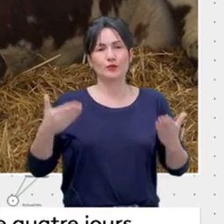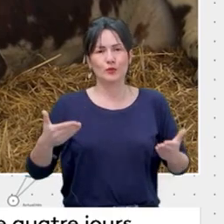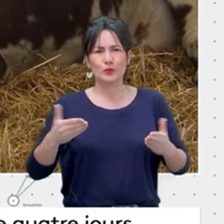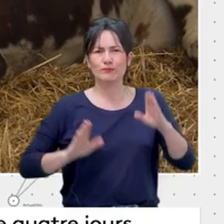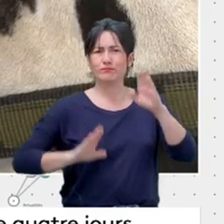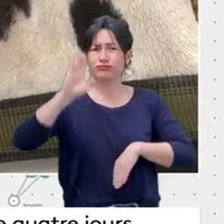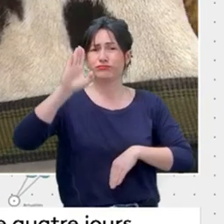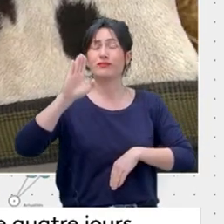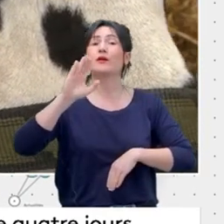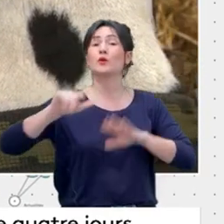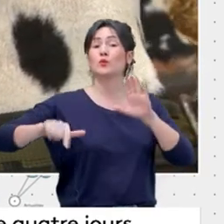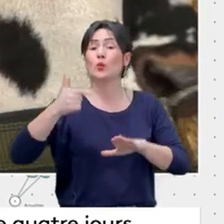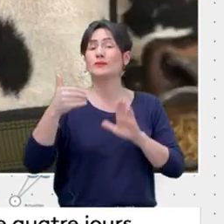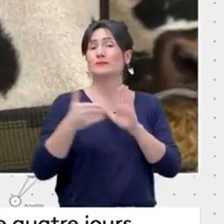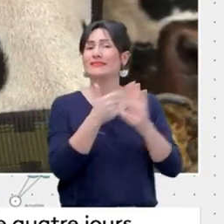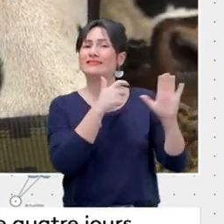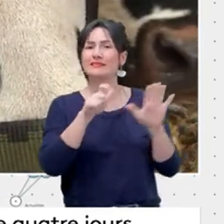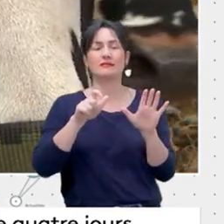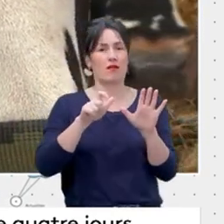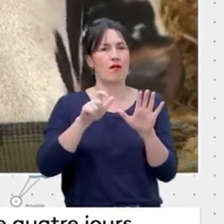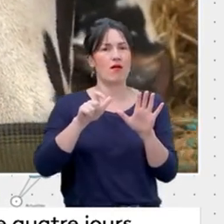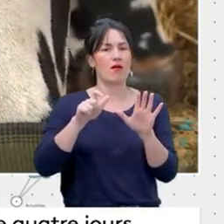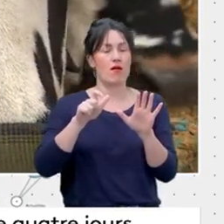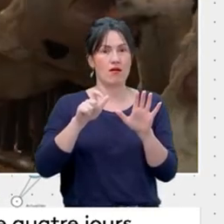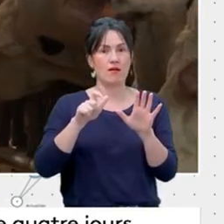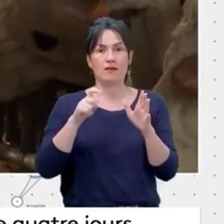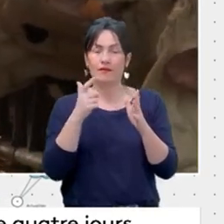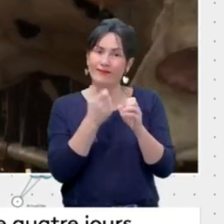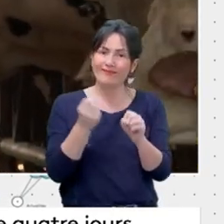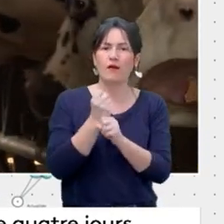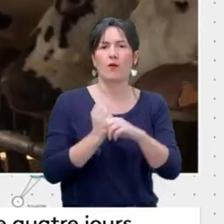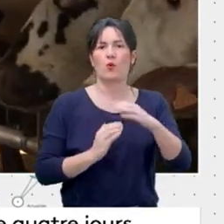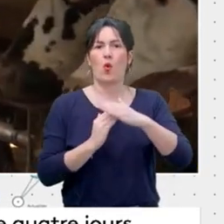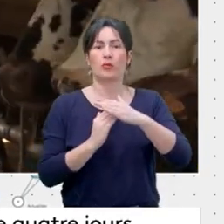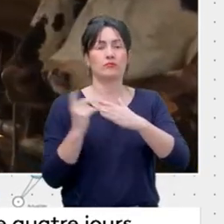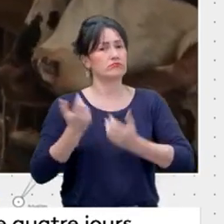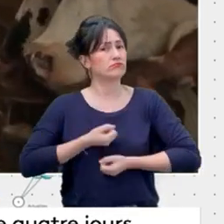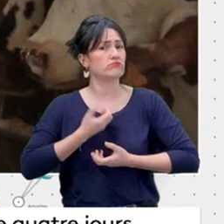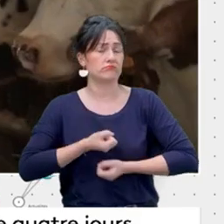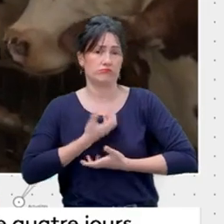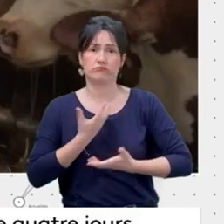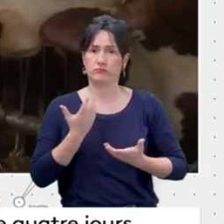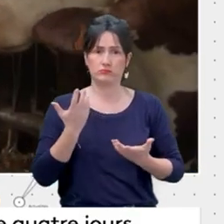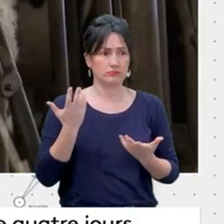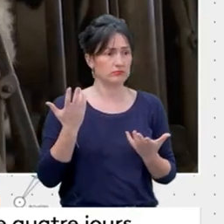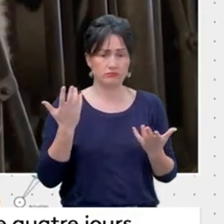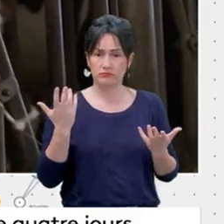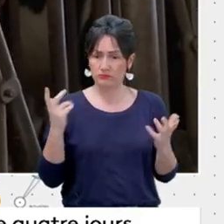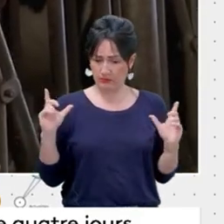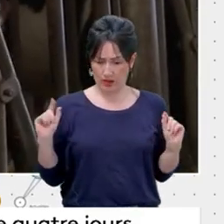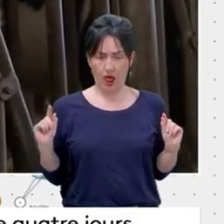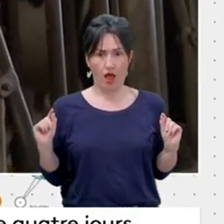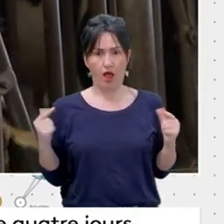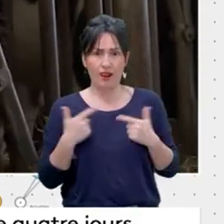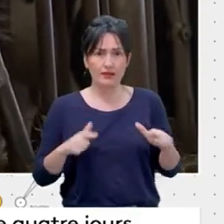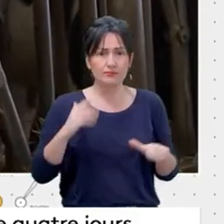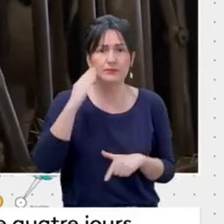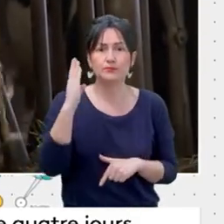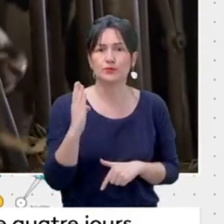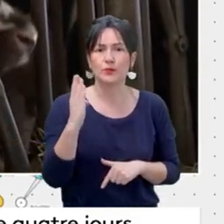700 connexions, 12 700 personnes ont ouvert un compte pour dire qu'ils avaient besoin de bras ou qu'ils voulaient